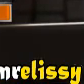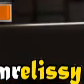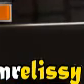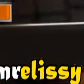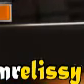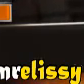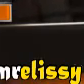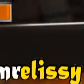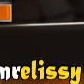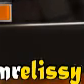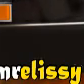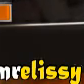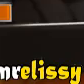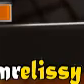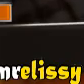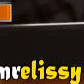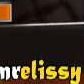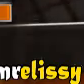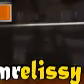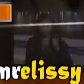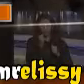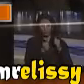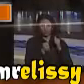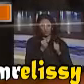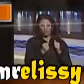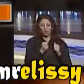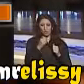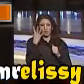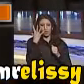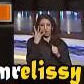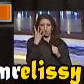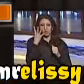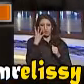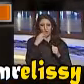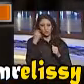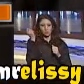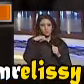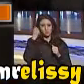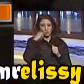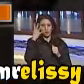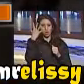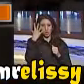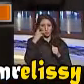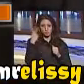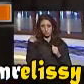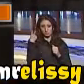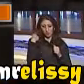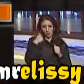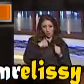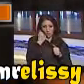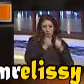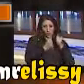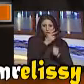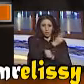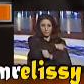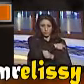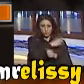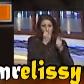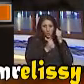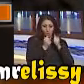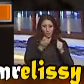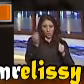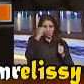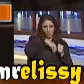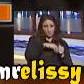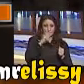فرافض بيقول له يعني عيب كده ما يصحش، فهم بيرفع ايده كده فهو لابس ملكي واخد بال حضرتك.